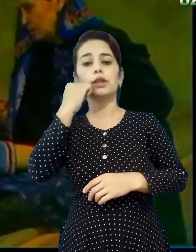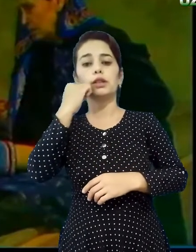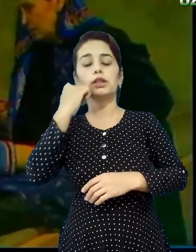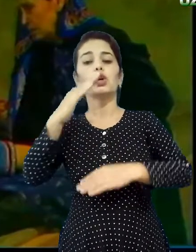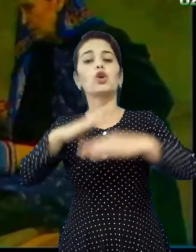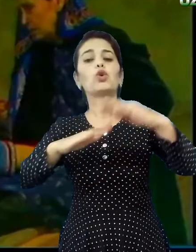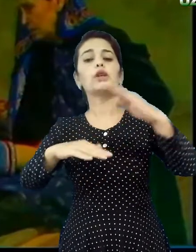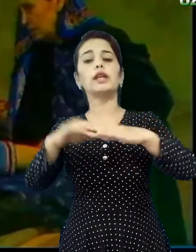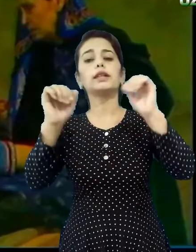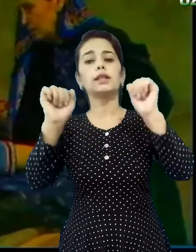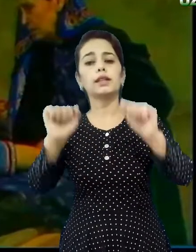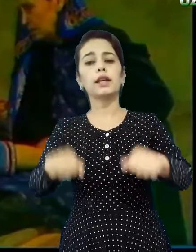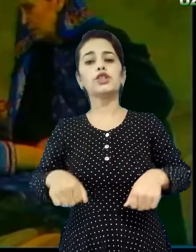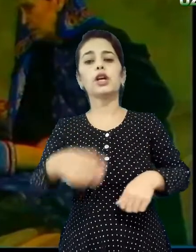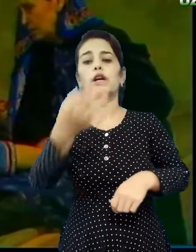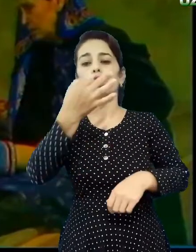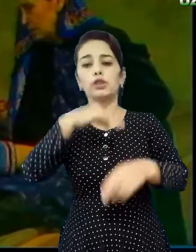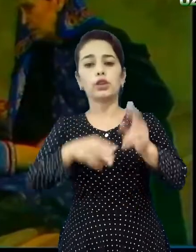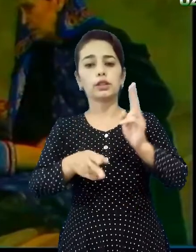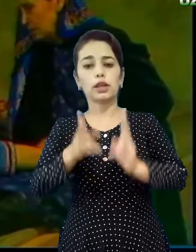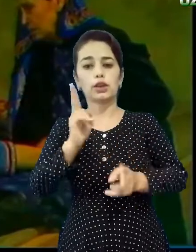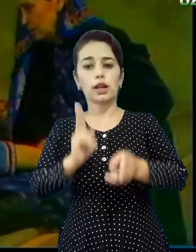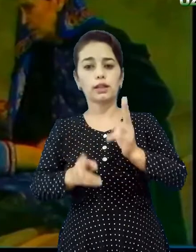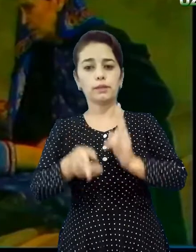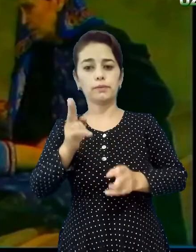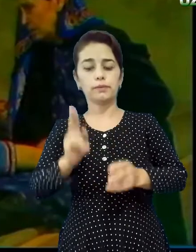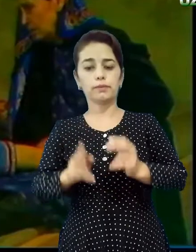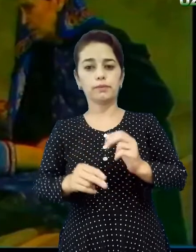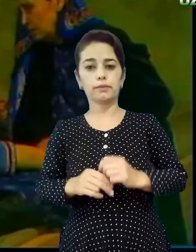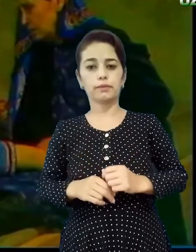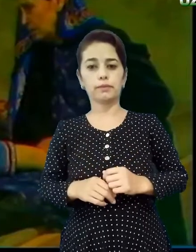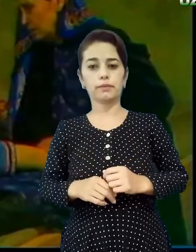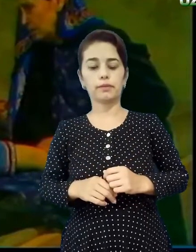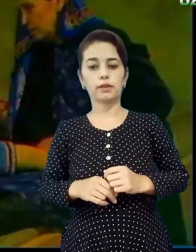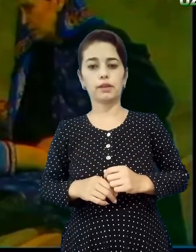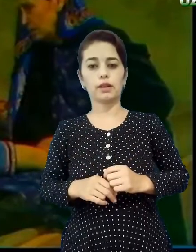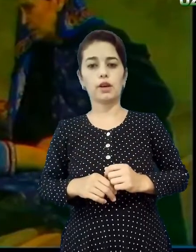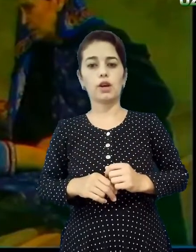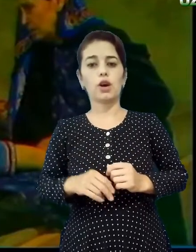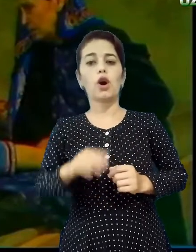Hoji buvi qo'lidan kelgancha dori tayyorladi.